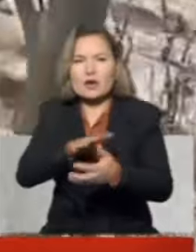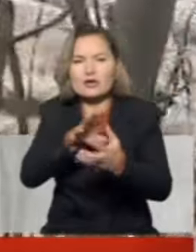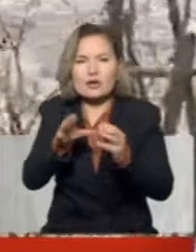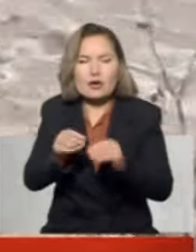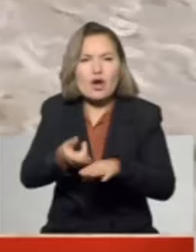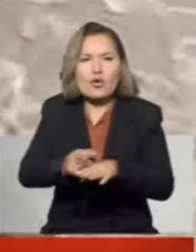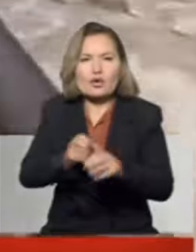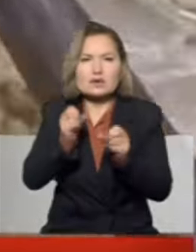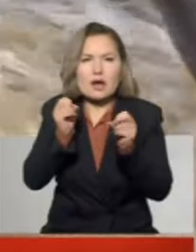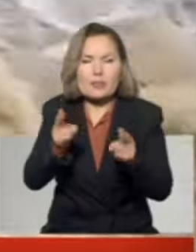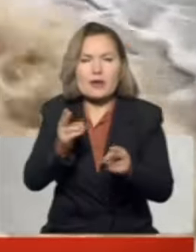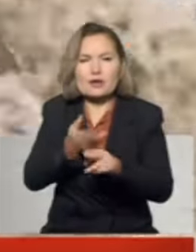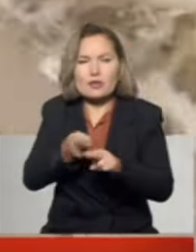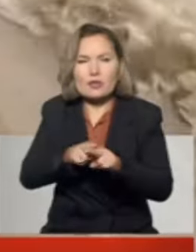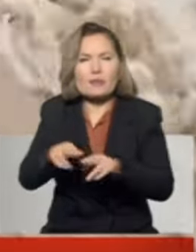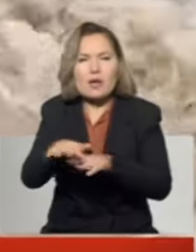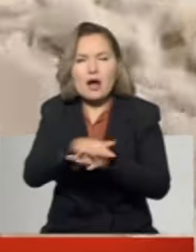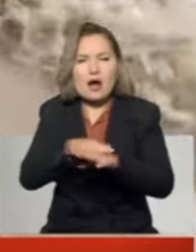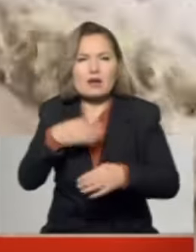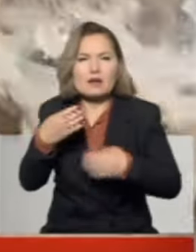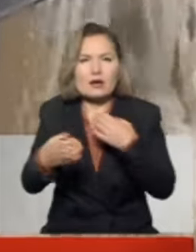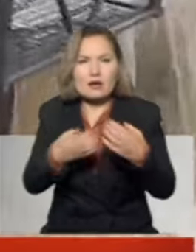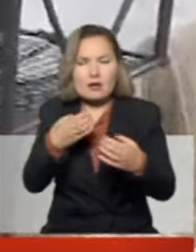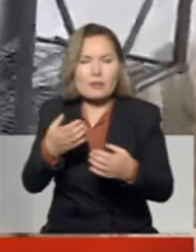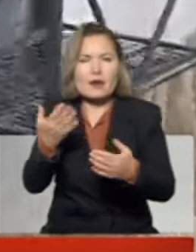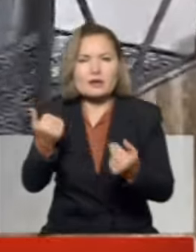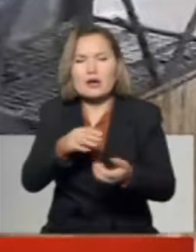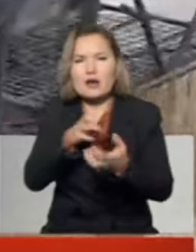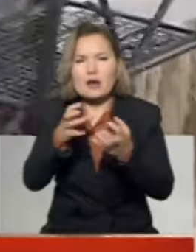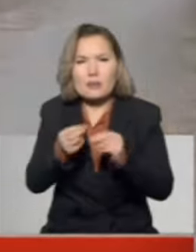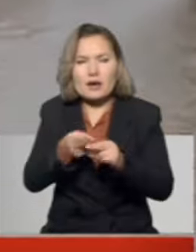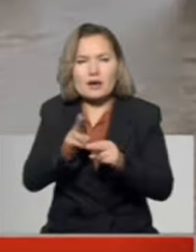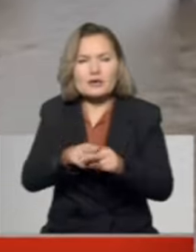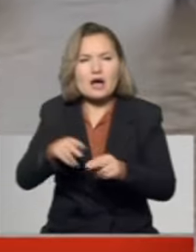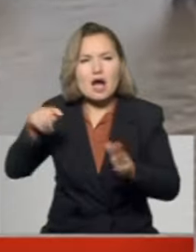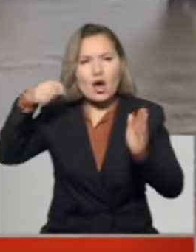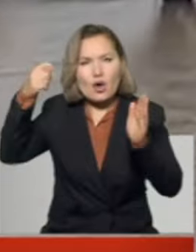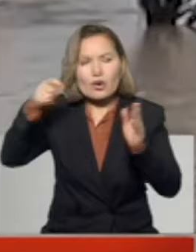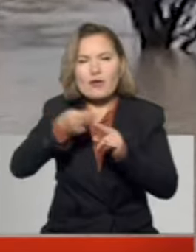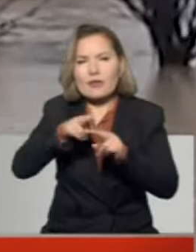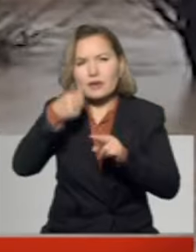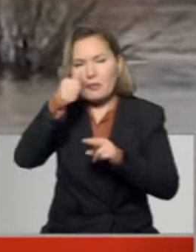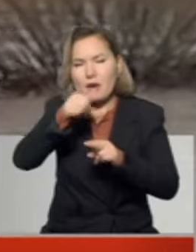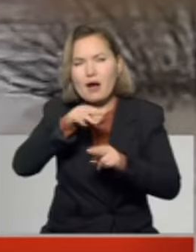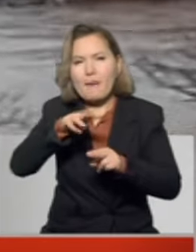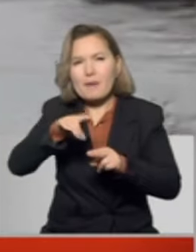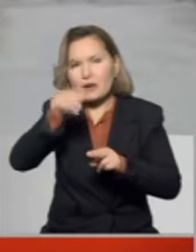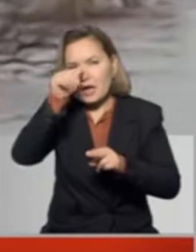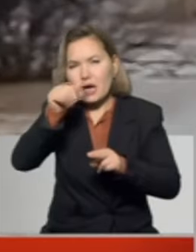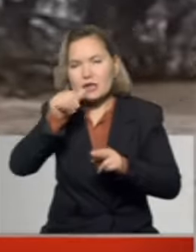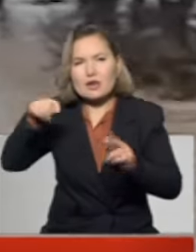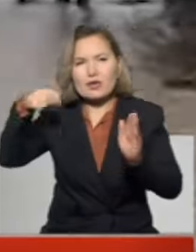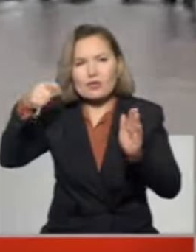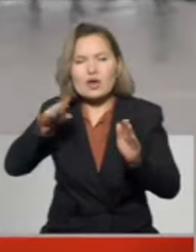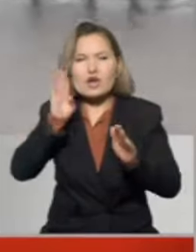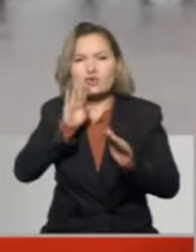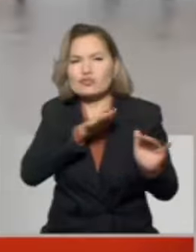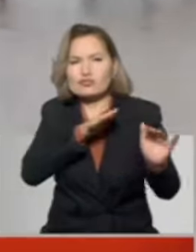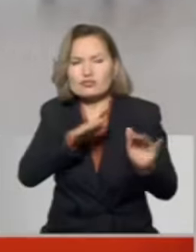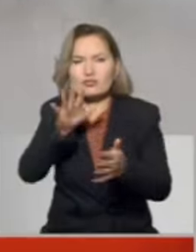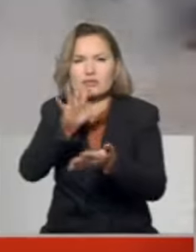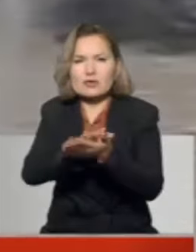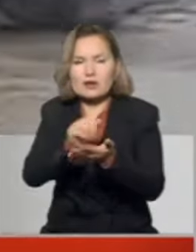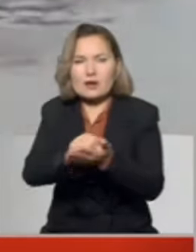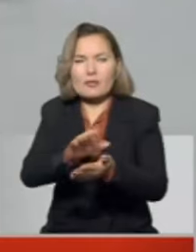суын көтеріп жіберетінін ешкім ескермеді дейді тұрғындар. Мәселе мына кадрлар биыл наурыз айында түсірілген.